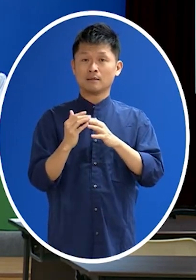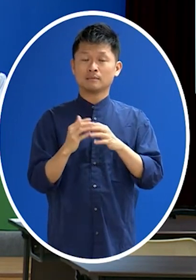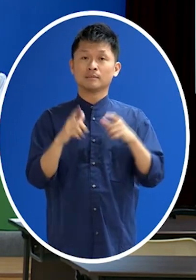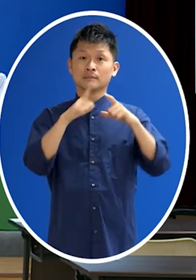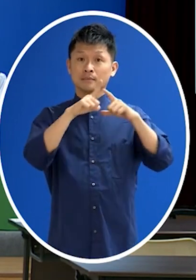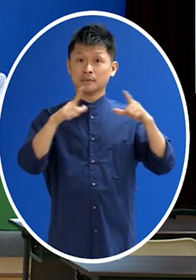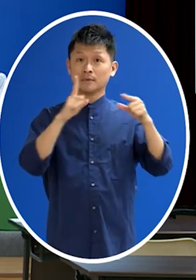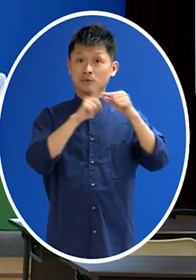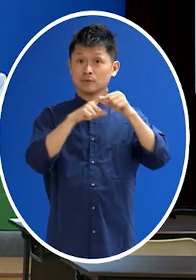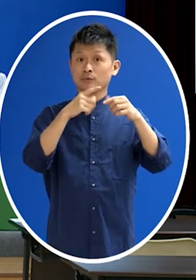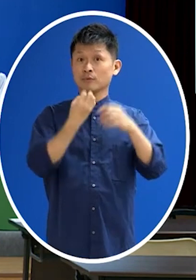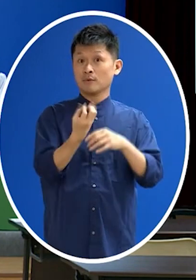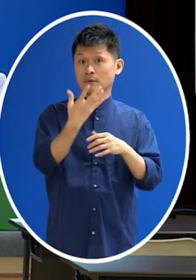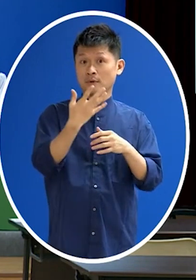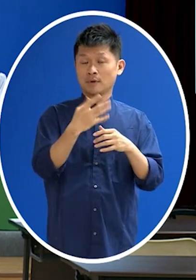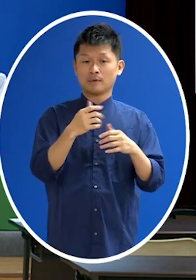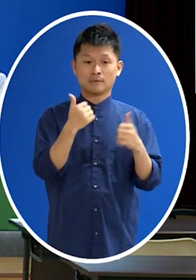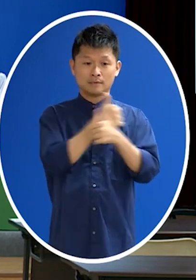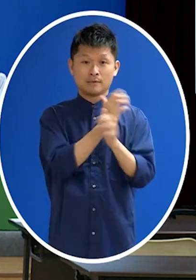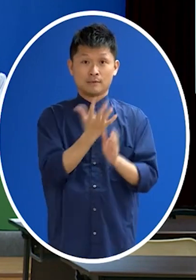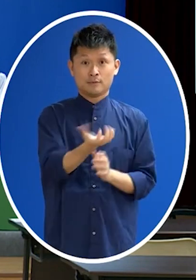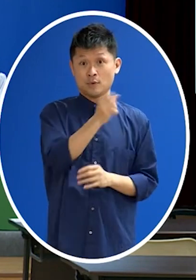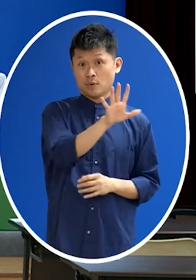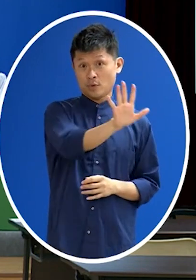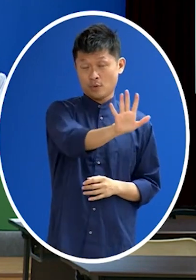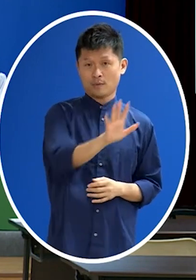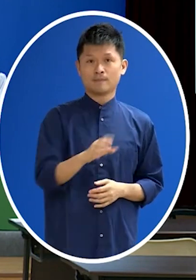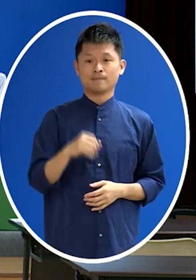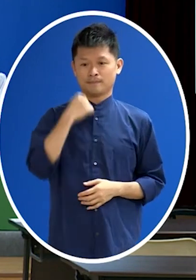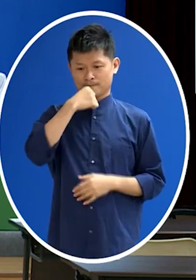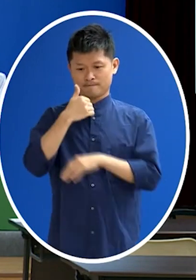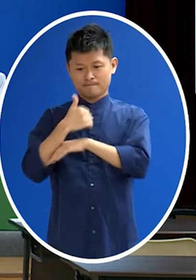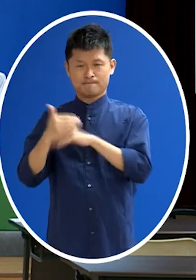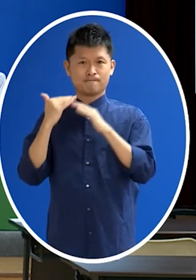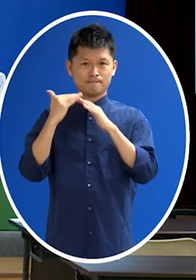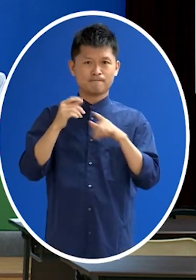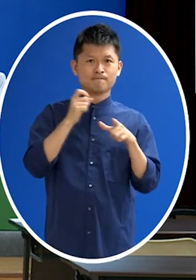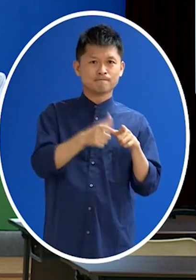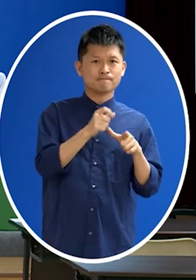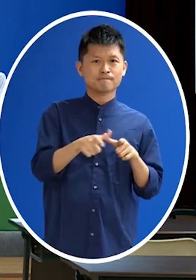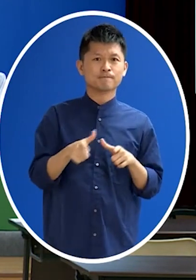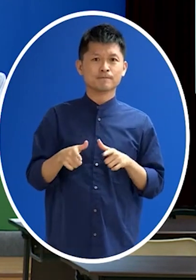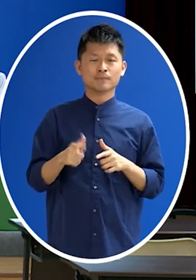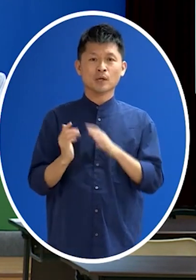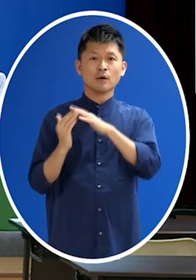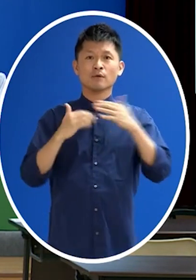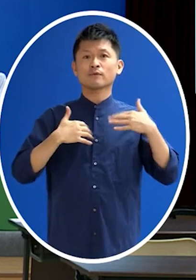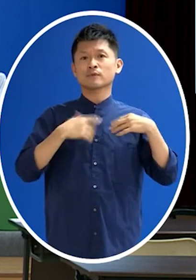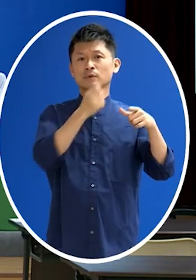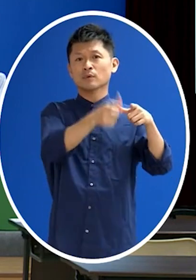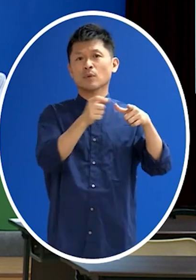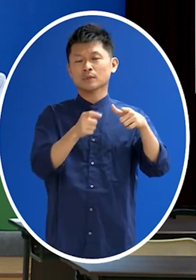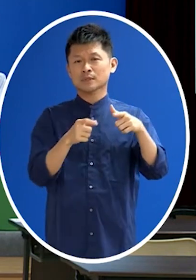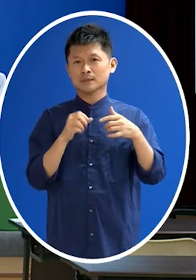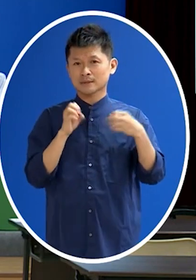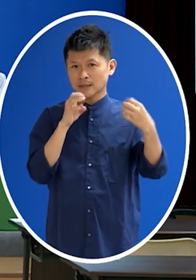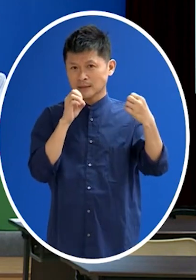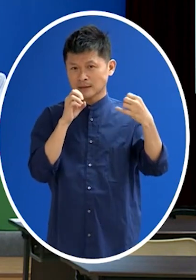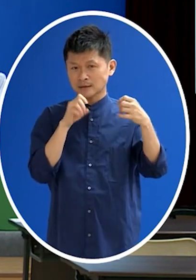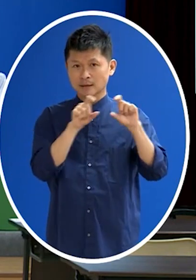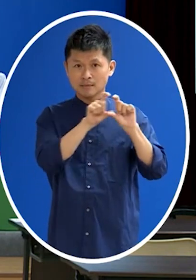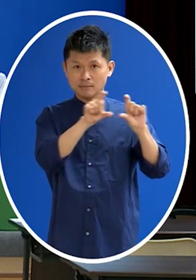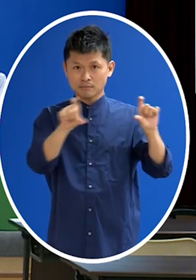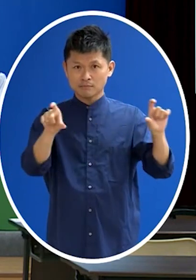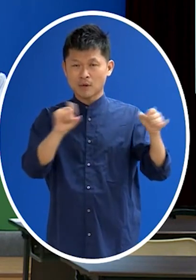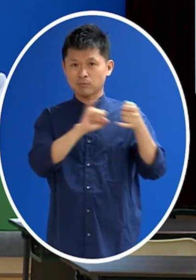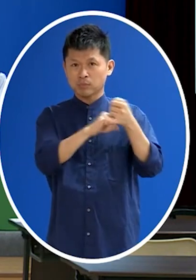中华地区的代理权。那近期其实台湾的一些县市或者是企业都有跟复星公司洽购疫苗的